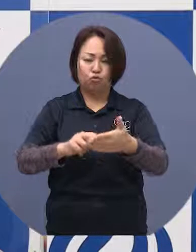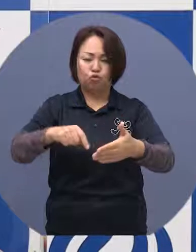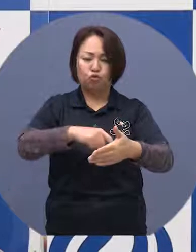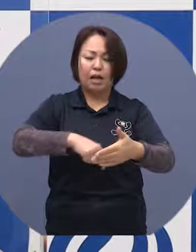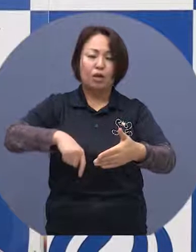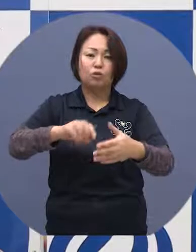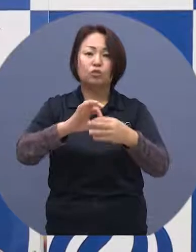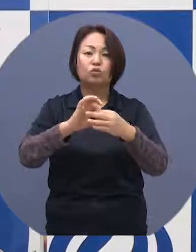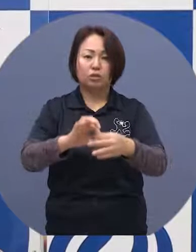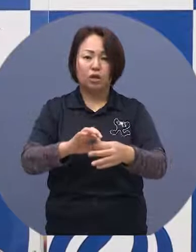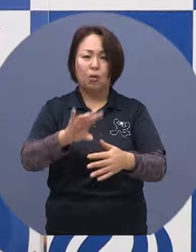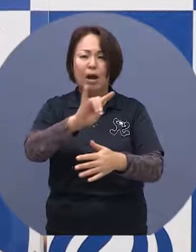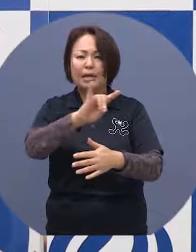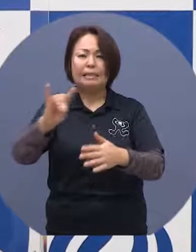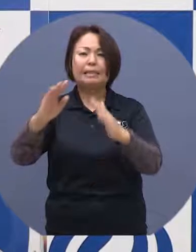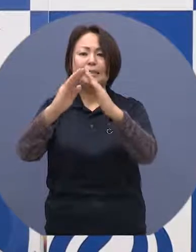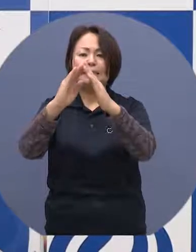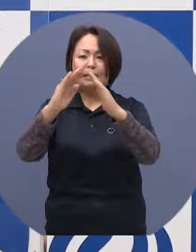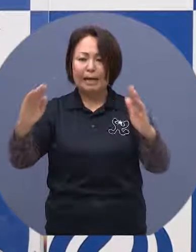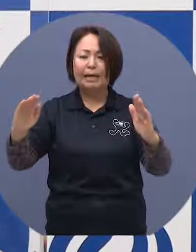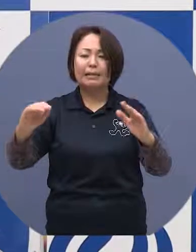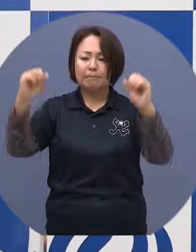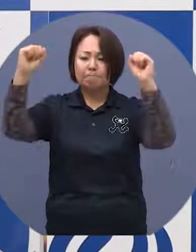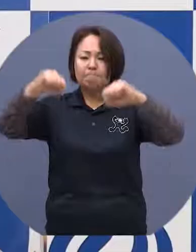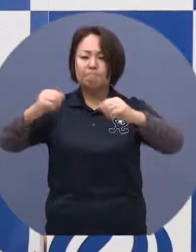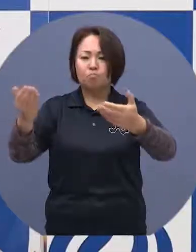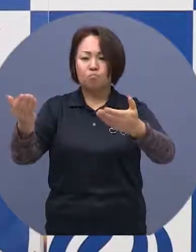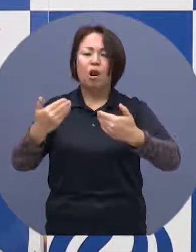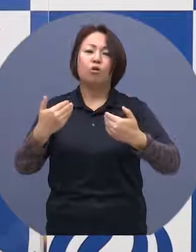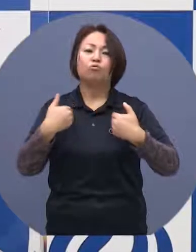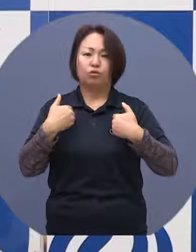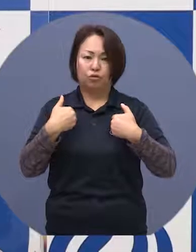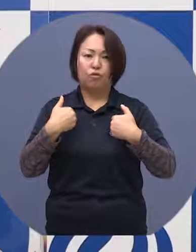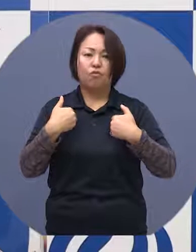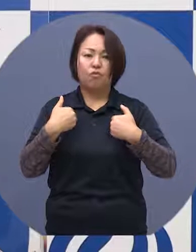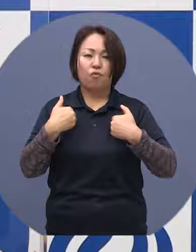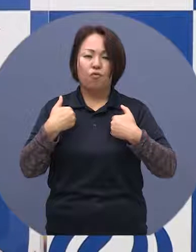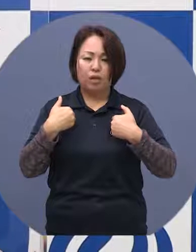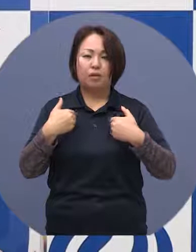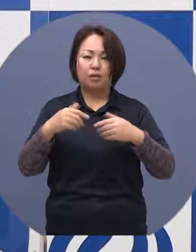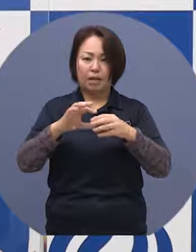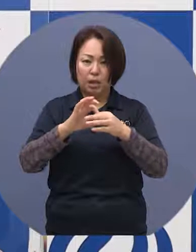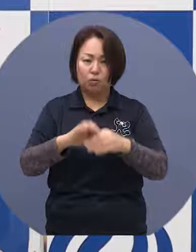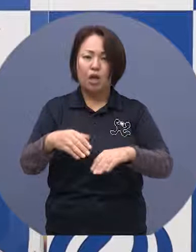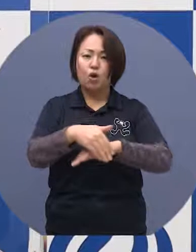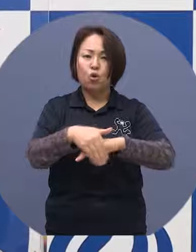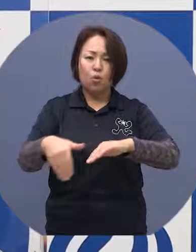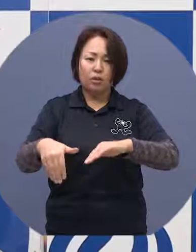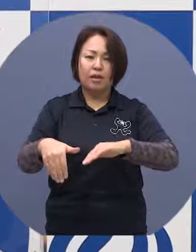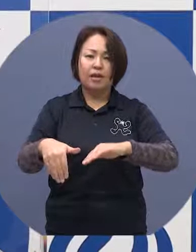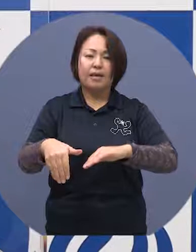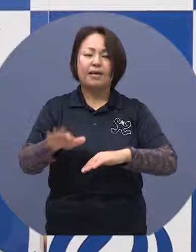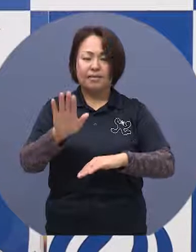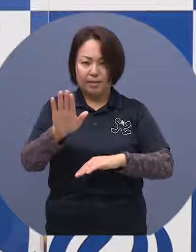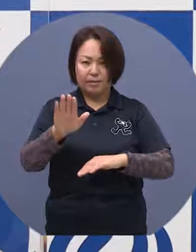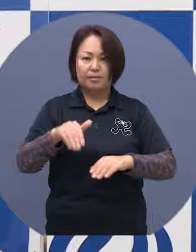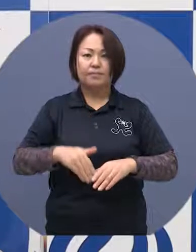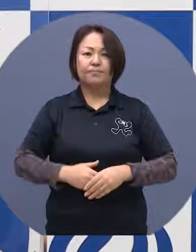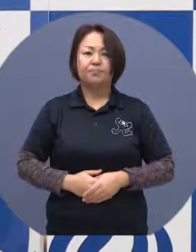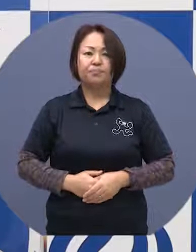帰結を戴かいただく必要がございますので予定ということでさせていいただいているものでございます